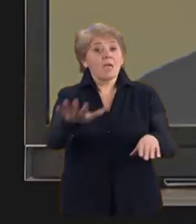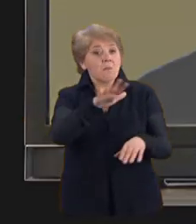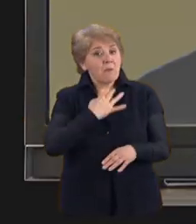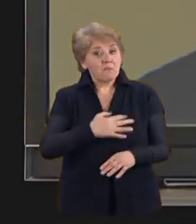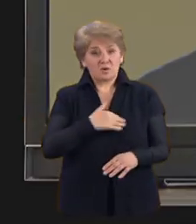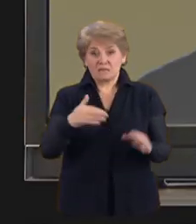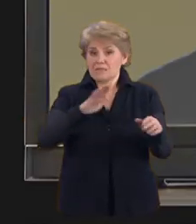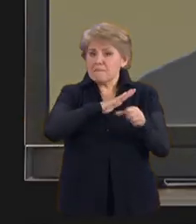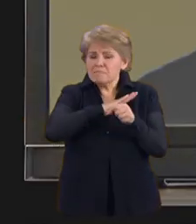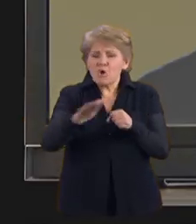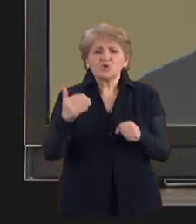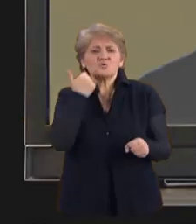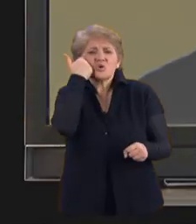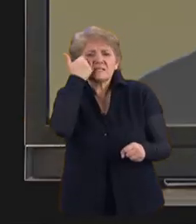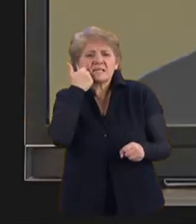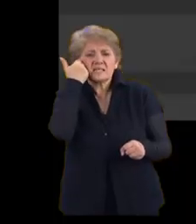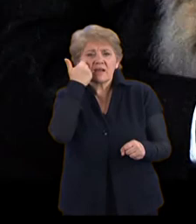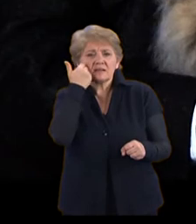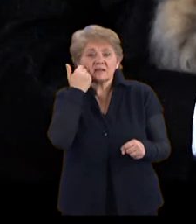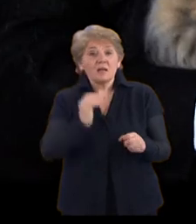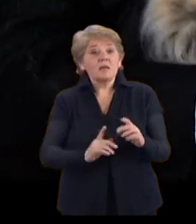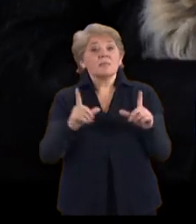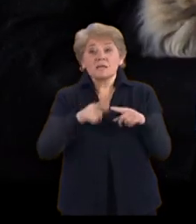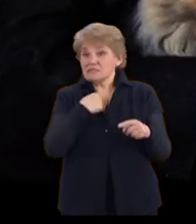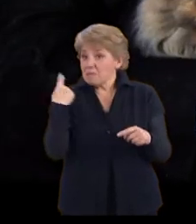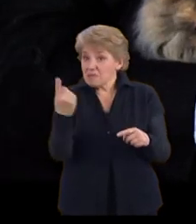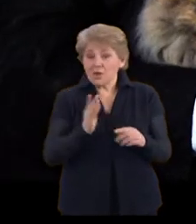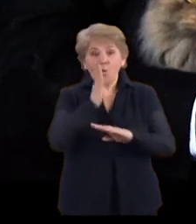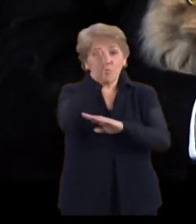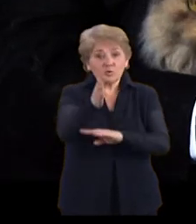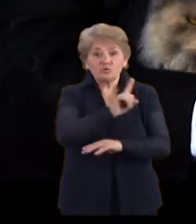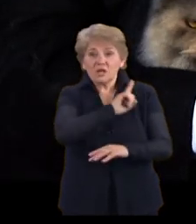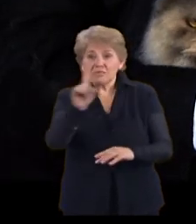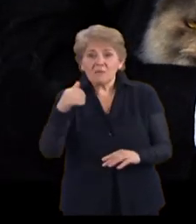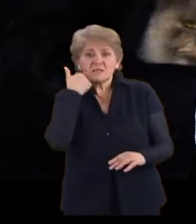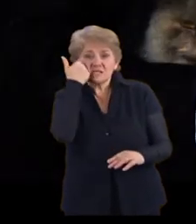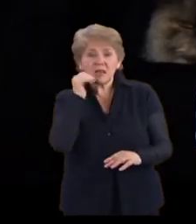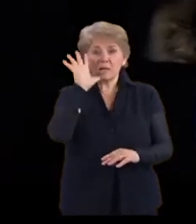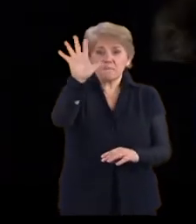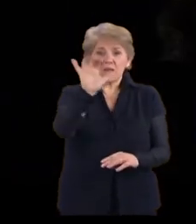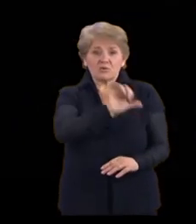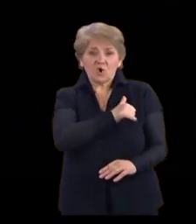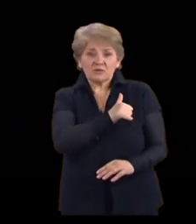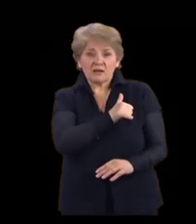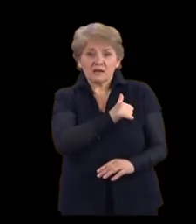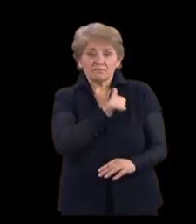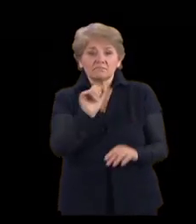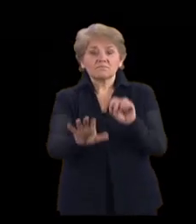Mapu Hrvatske potpuno zacrveniti. Da se ne bi crvenili, sljedećih 5 godina.